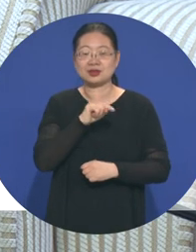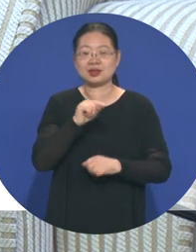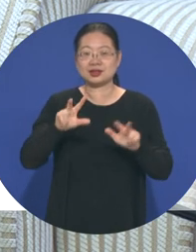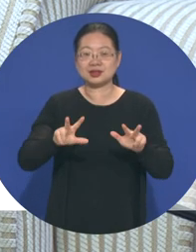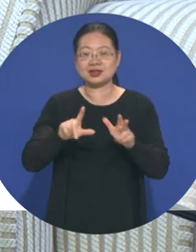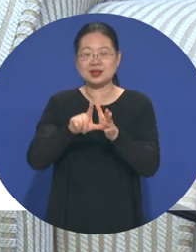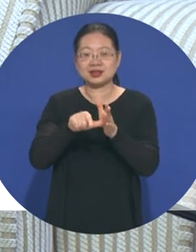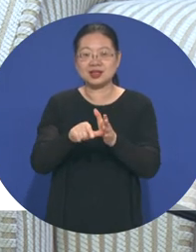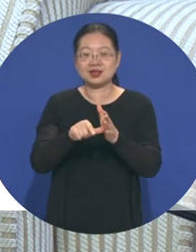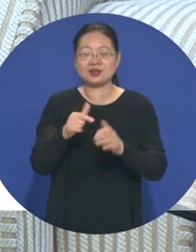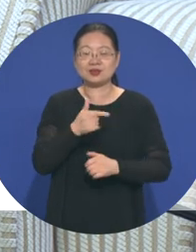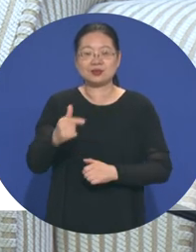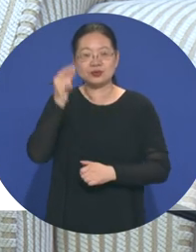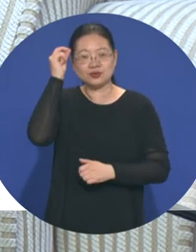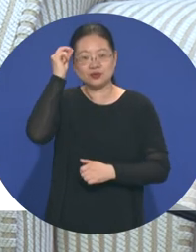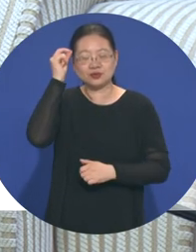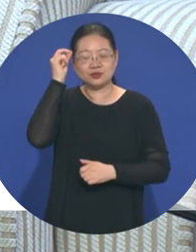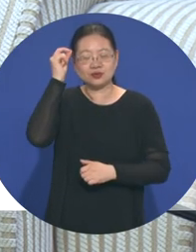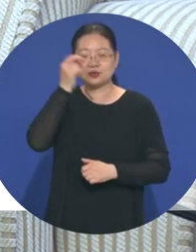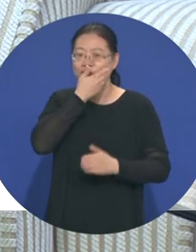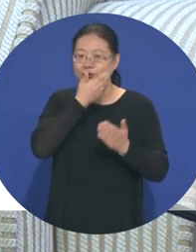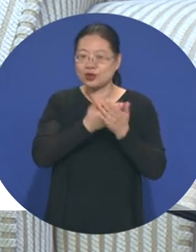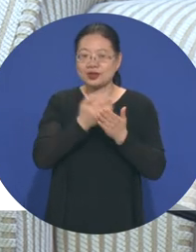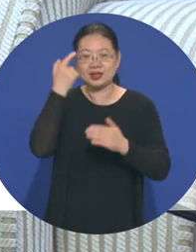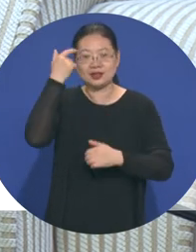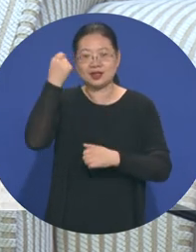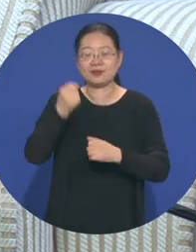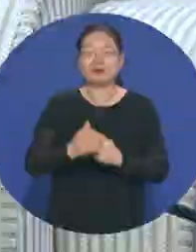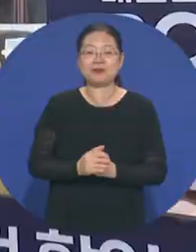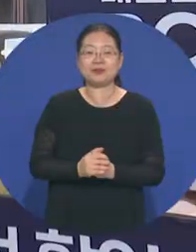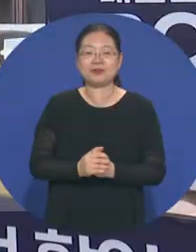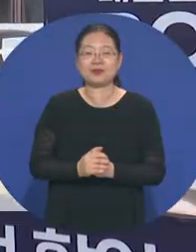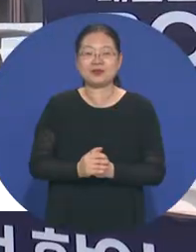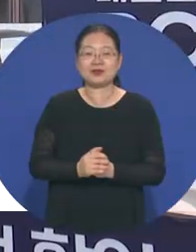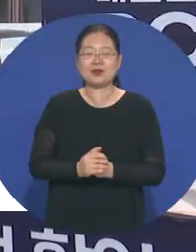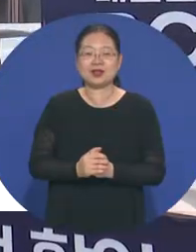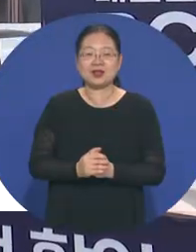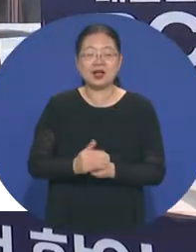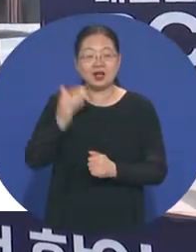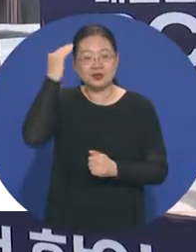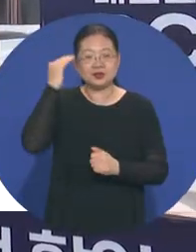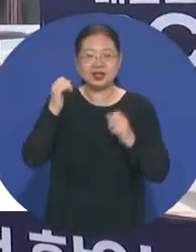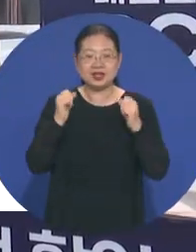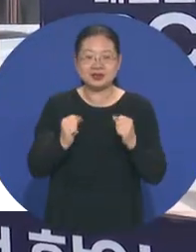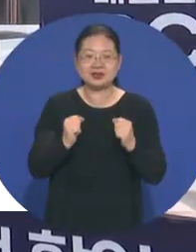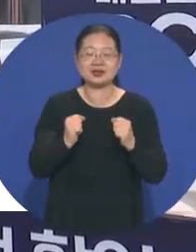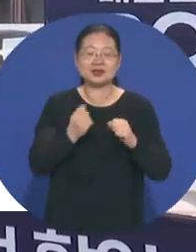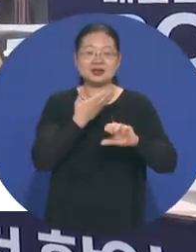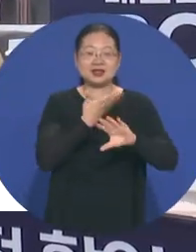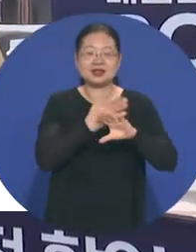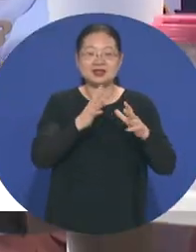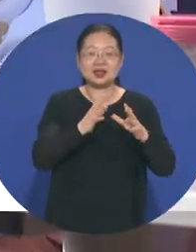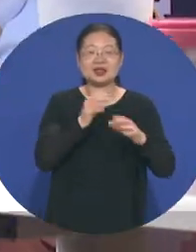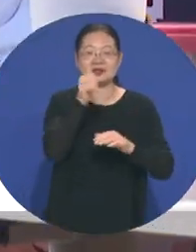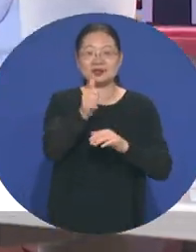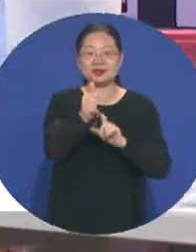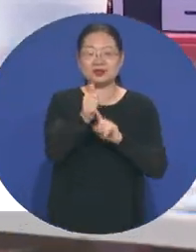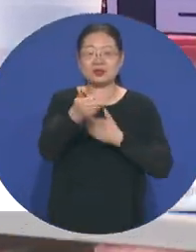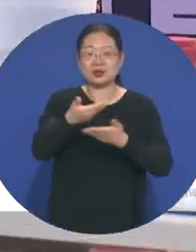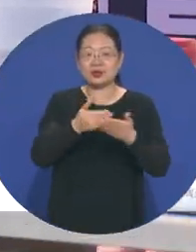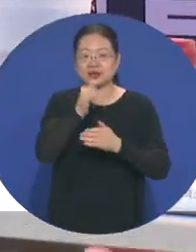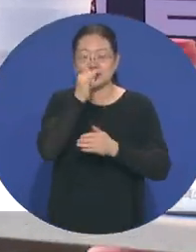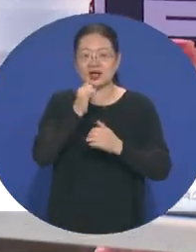역할을 해주는 것이 지금 이 시기에 대단히 중요하다고 저는 생각을 합니다. 주한 외국 대사와도 폭넓은 교류 활동을